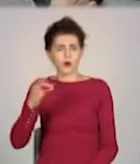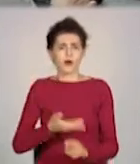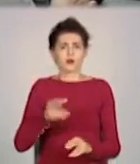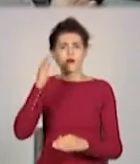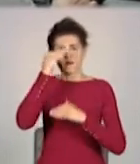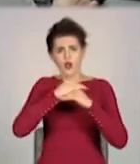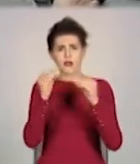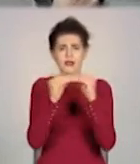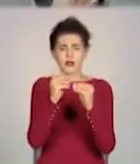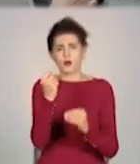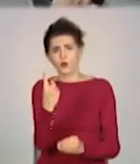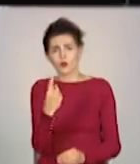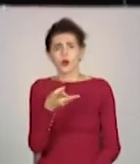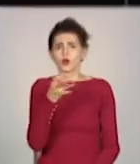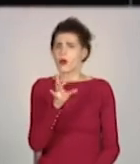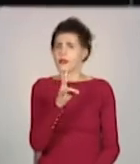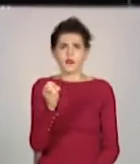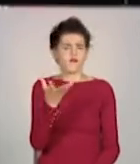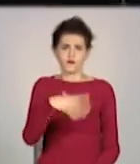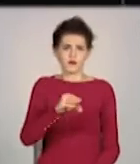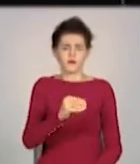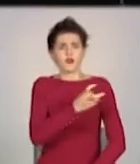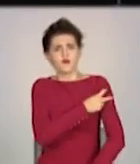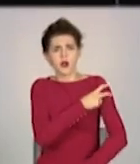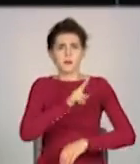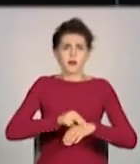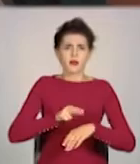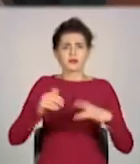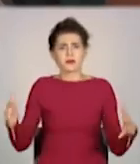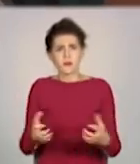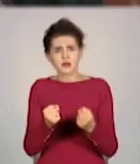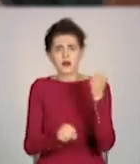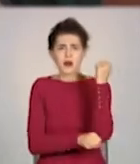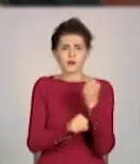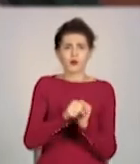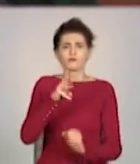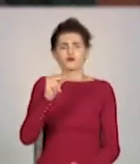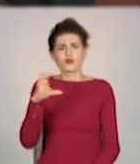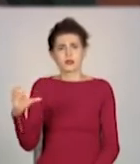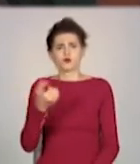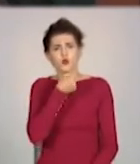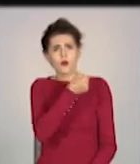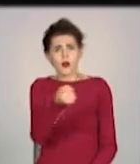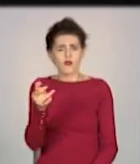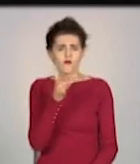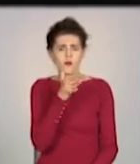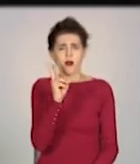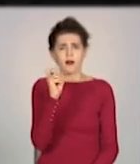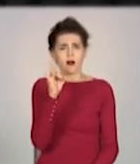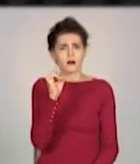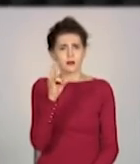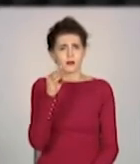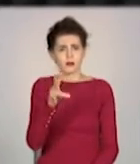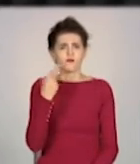Та не усі можуть працювати віддалено. Медики, правоохоронці, рятувальники, комунальники та журналісти. Під час карантину працюємо